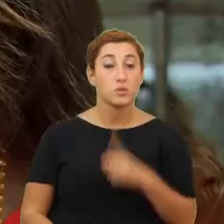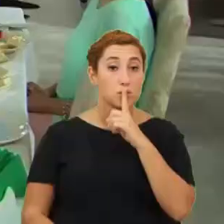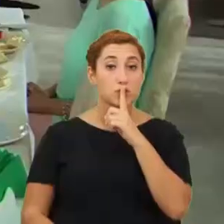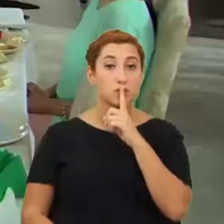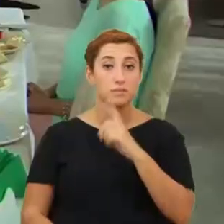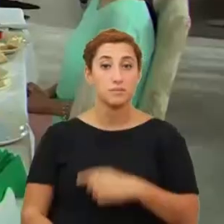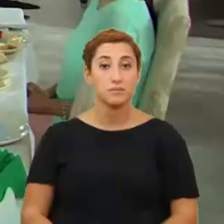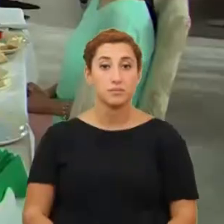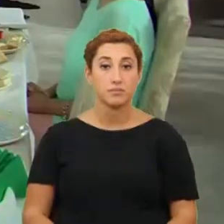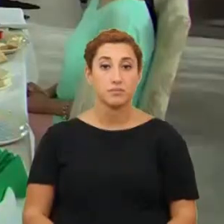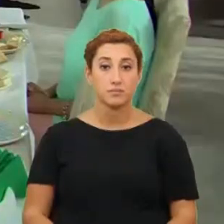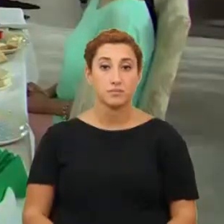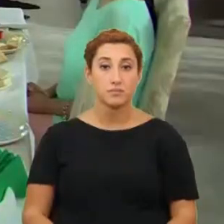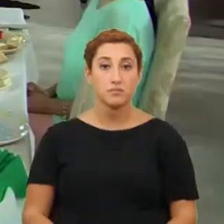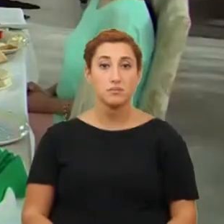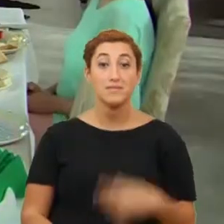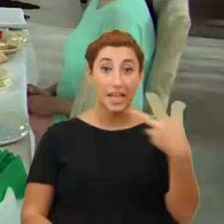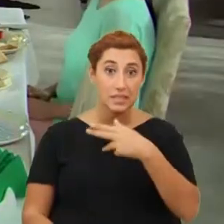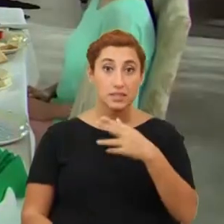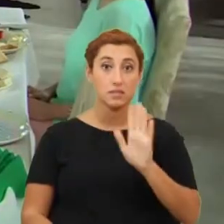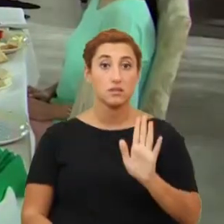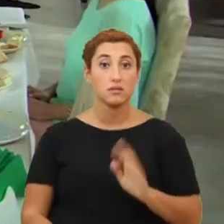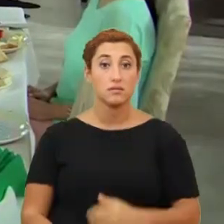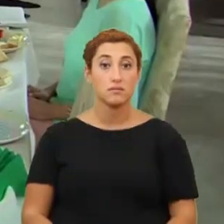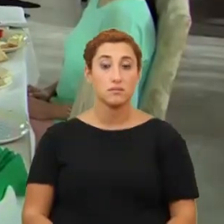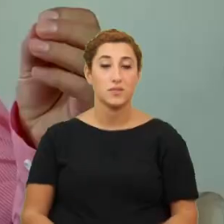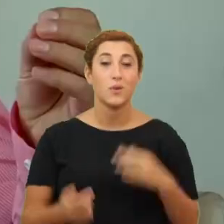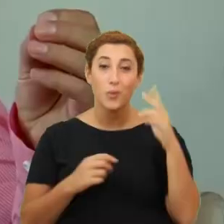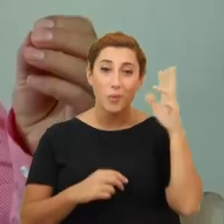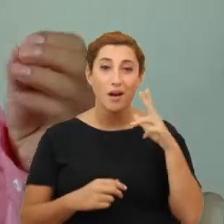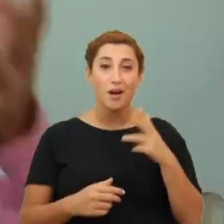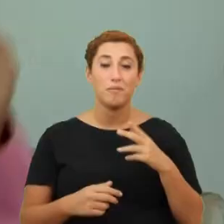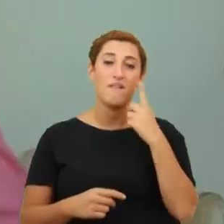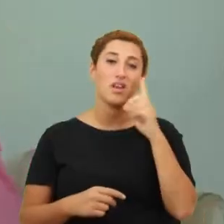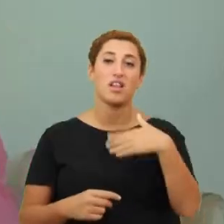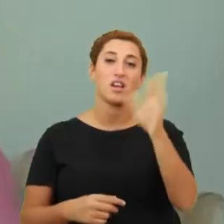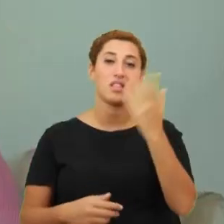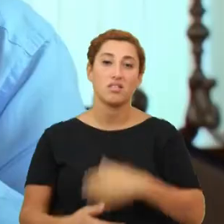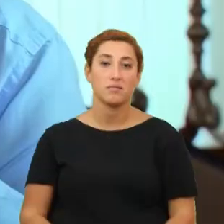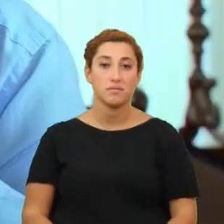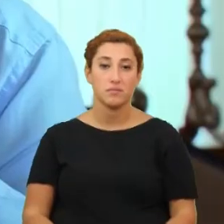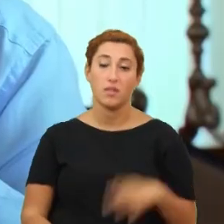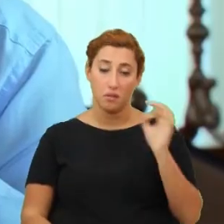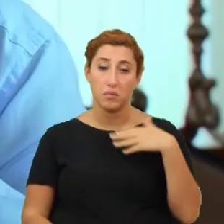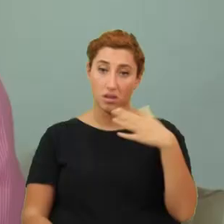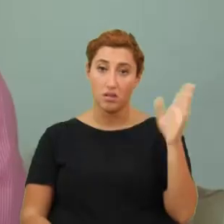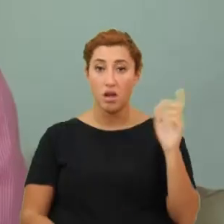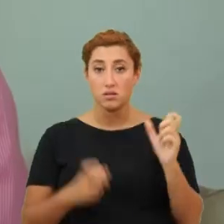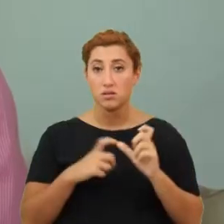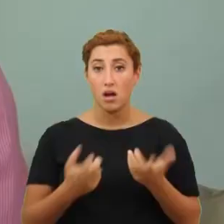Sus! Ya bir tane... Kes! Bir tanesi. Vallahi gitti. Tabii gider